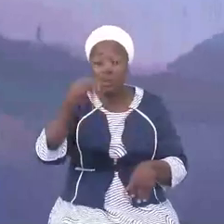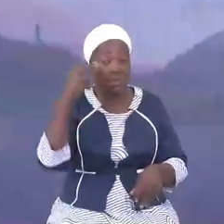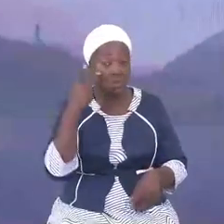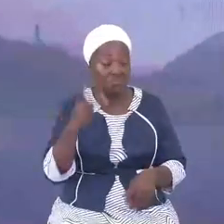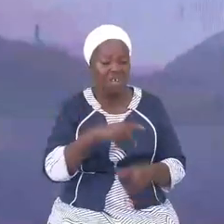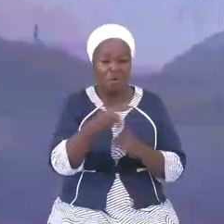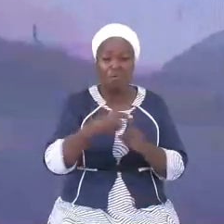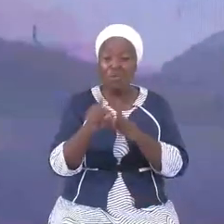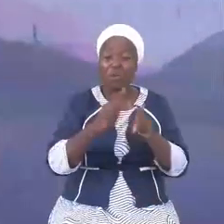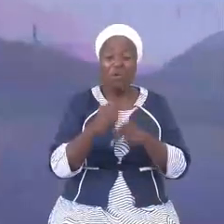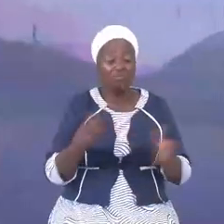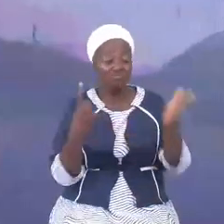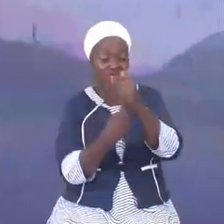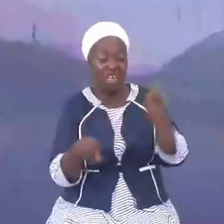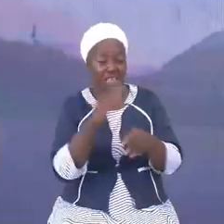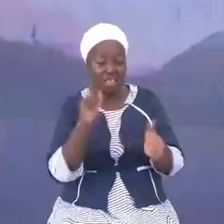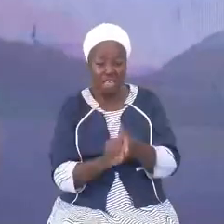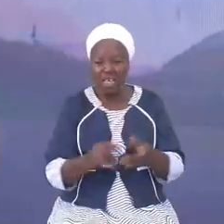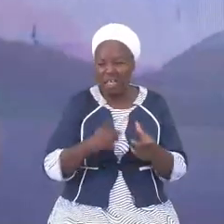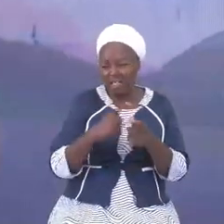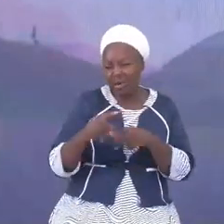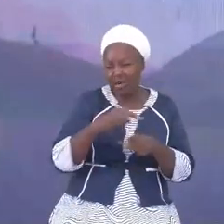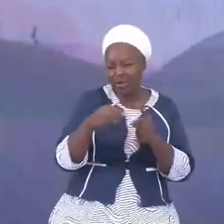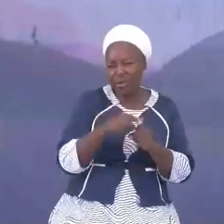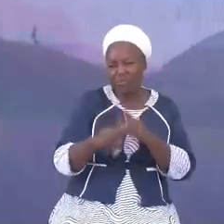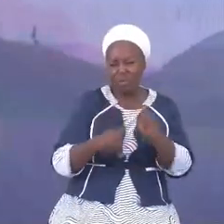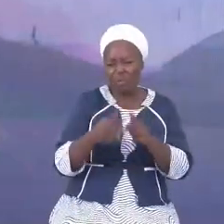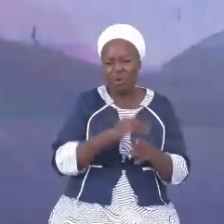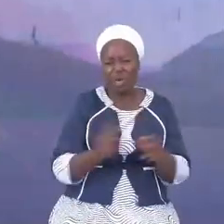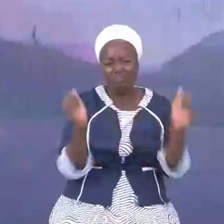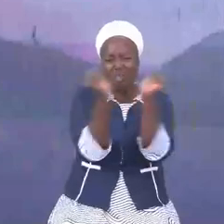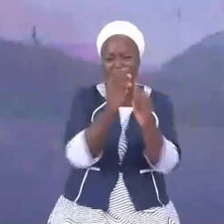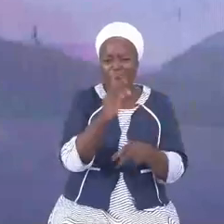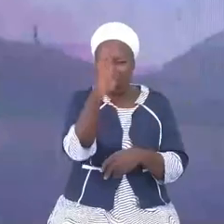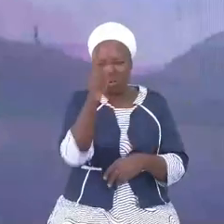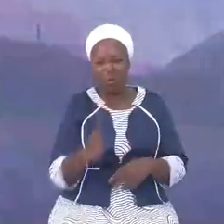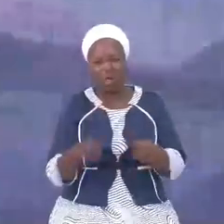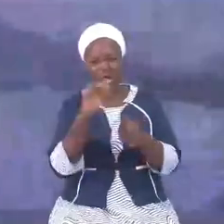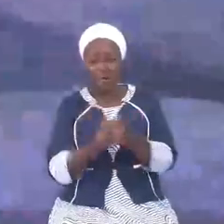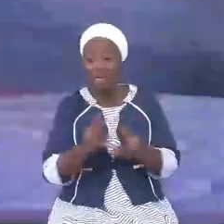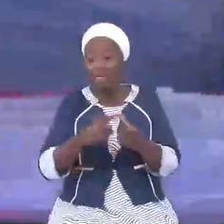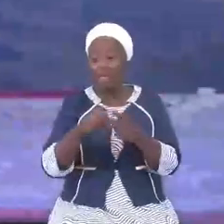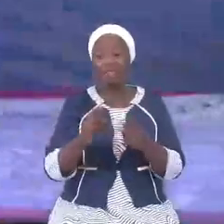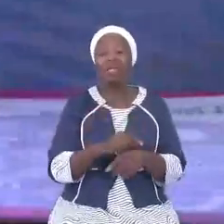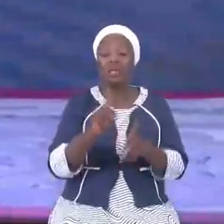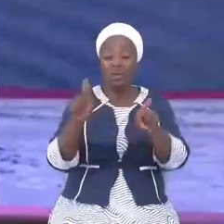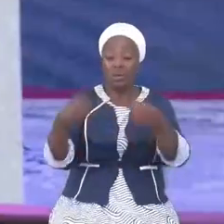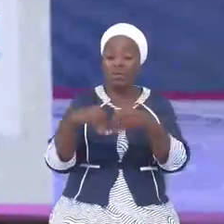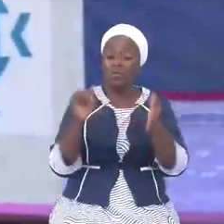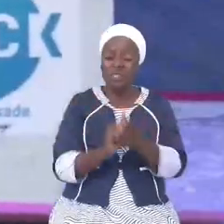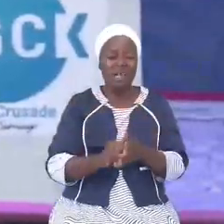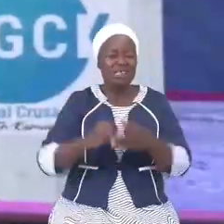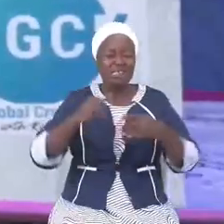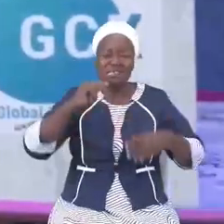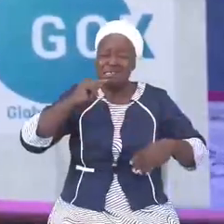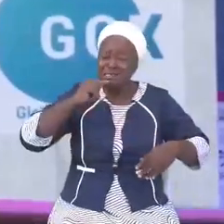appréhendés de cette manière, quand les gens sont arrêtés par Dieu et ils sont dans une douleur